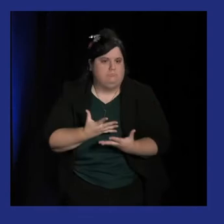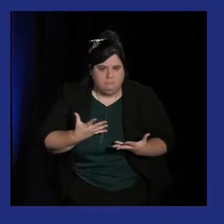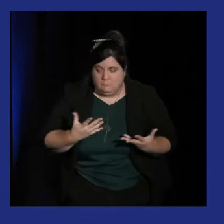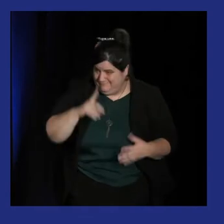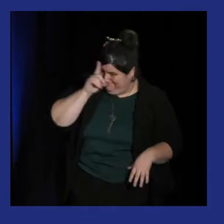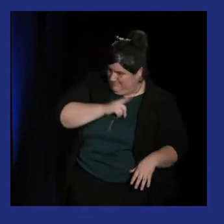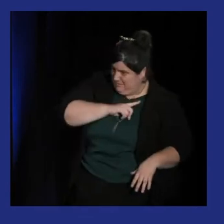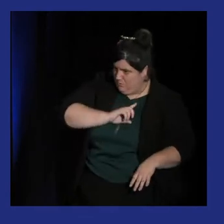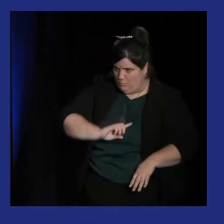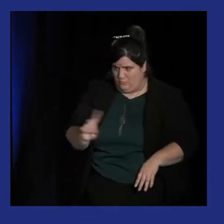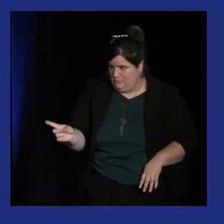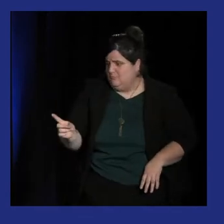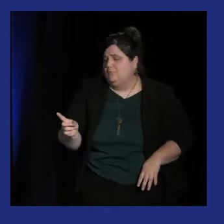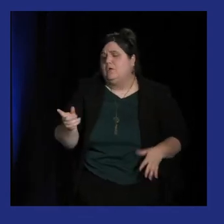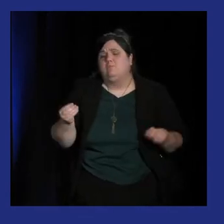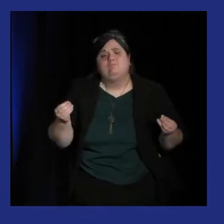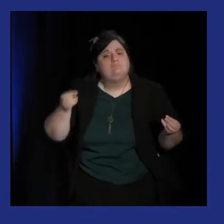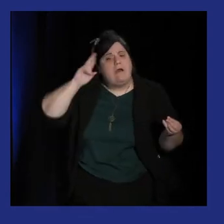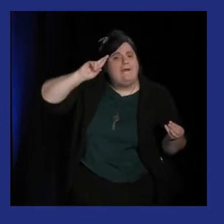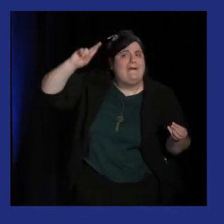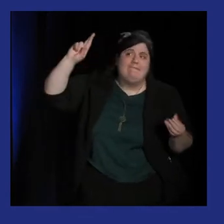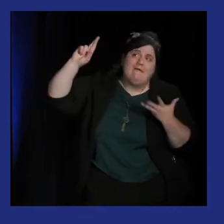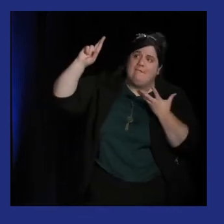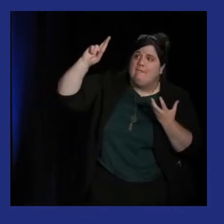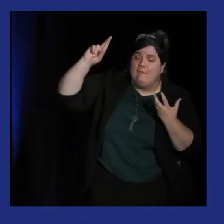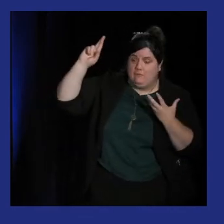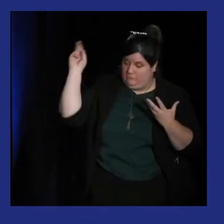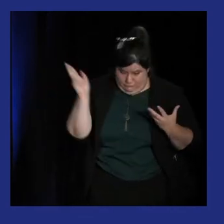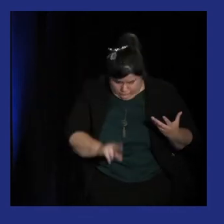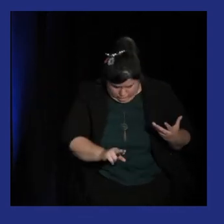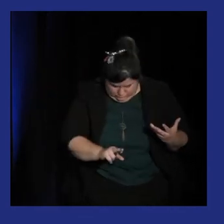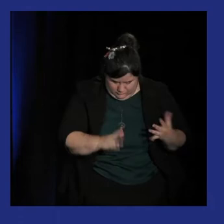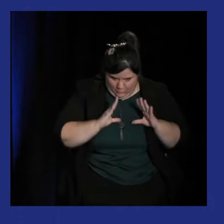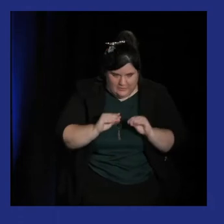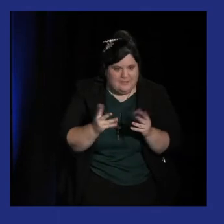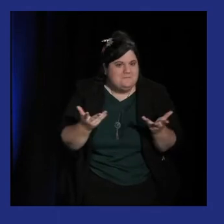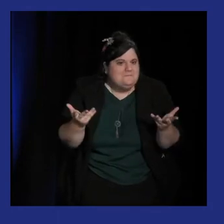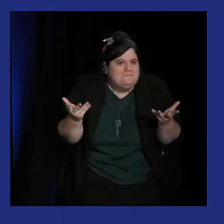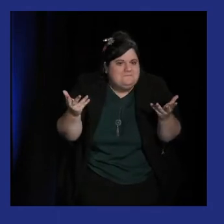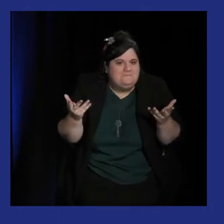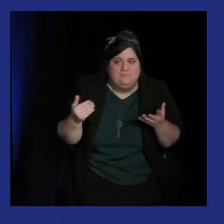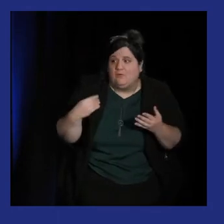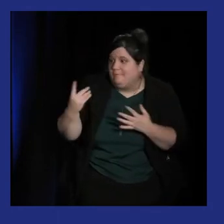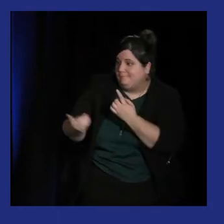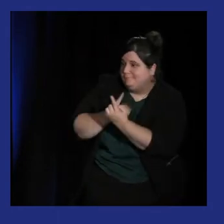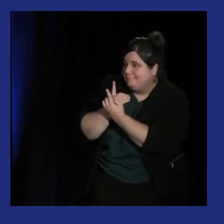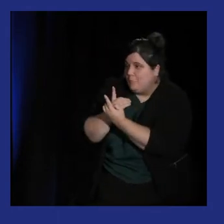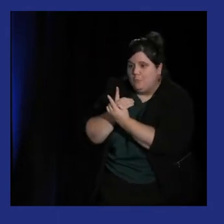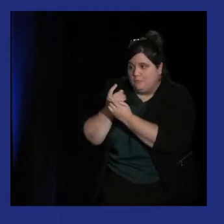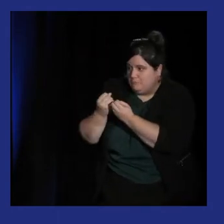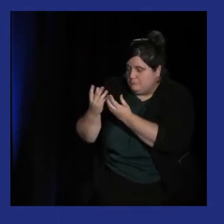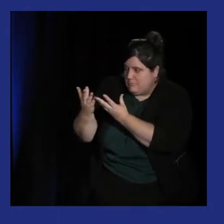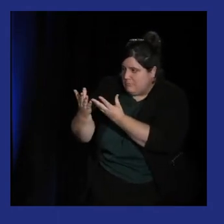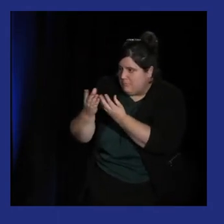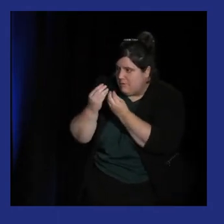à la base bon c'était c'était plus un rêve ou un fantasme qui s'est réalisé par voilà grâce à des rencontres petit à petit notamment